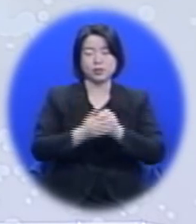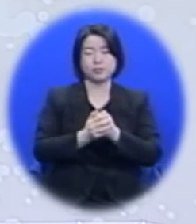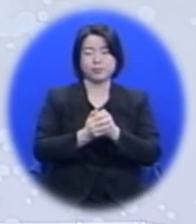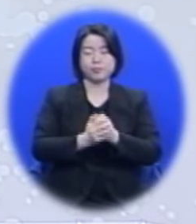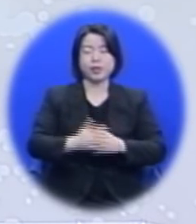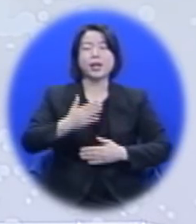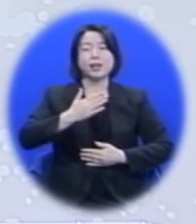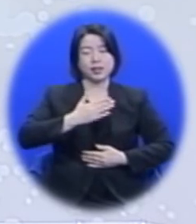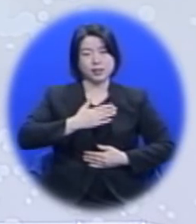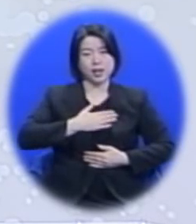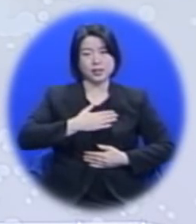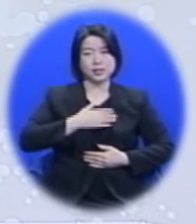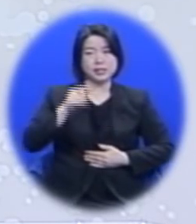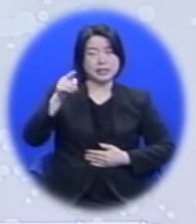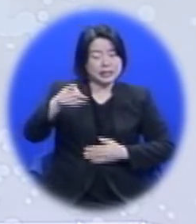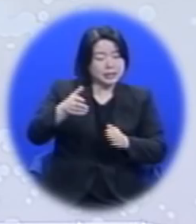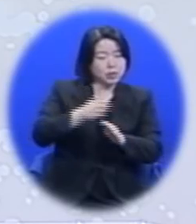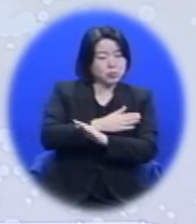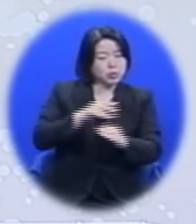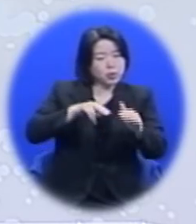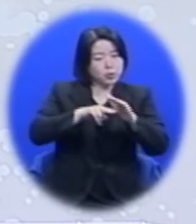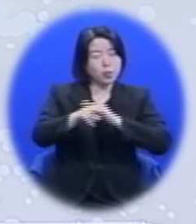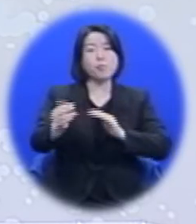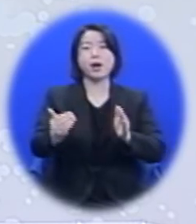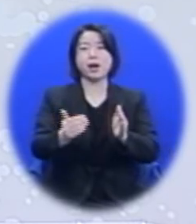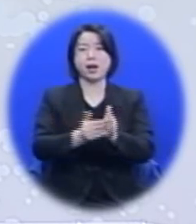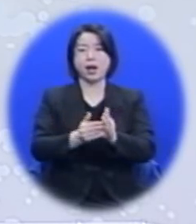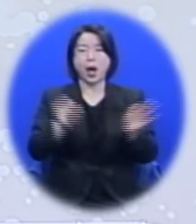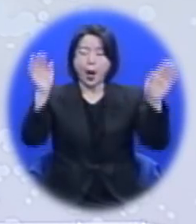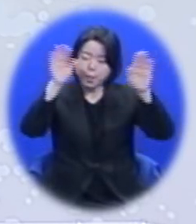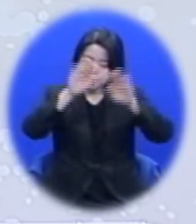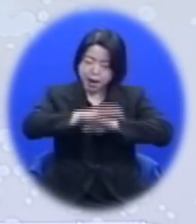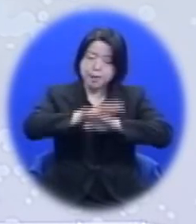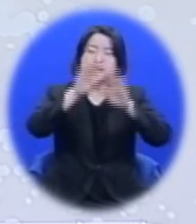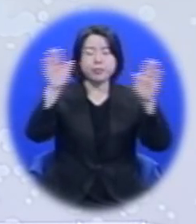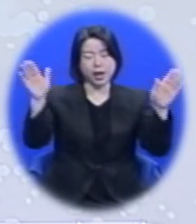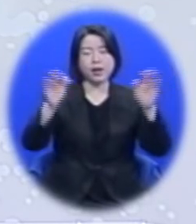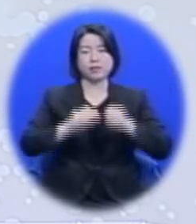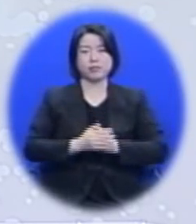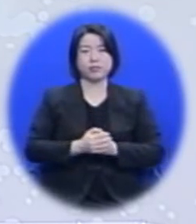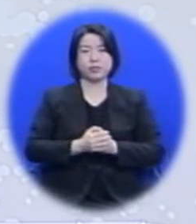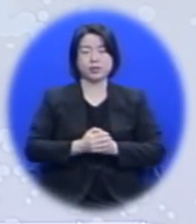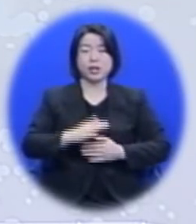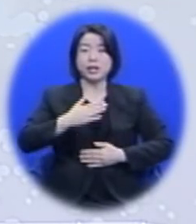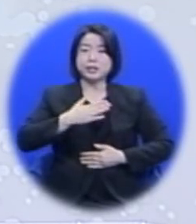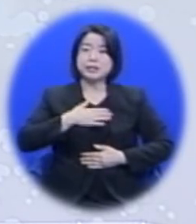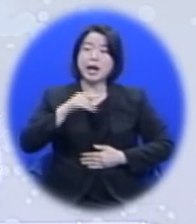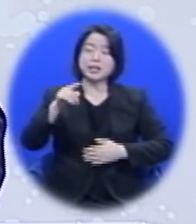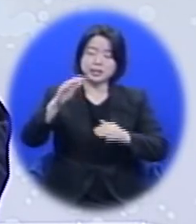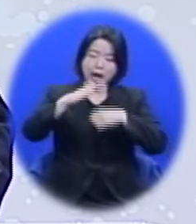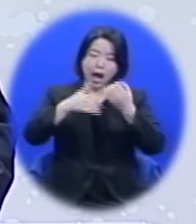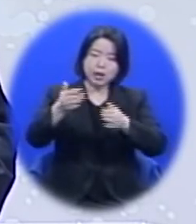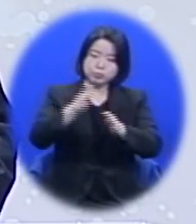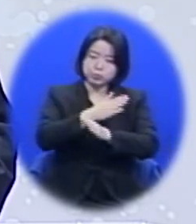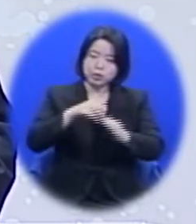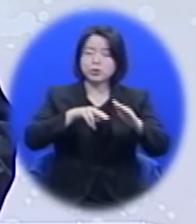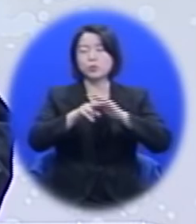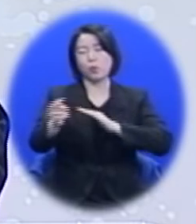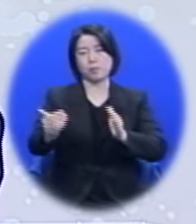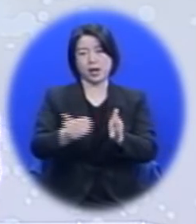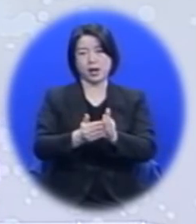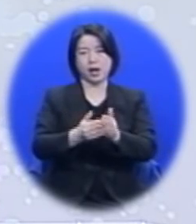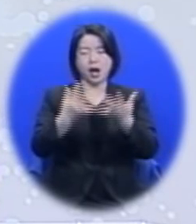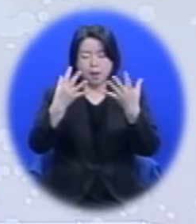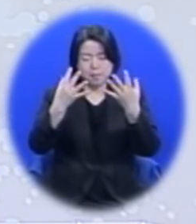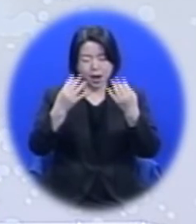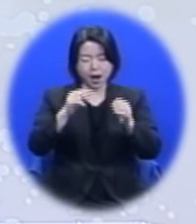나는 그에게서 도망쳤네. 밤에도 낮에도. 나는 그에게서 도망쳤네.